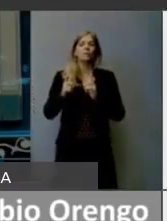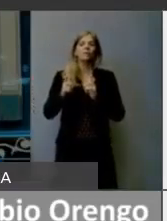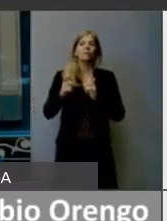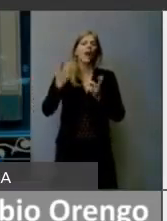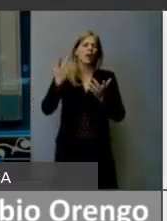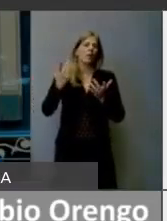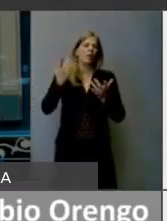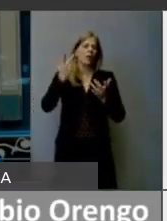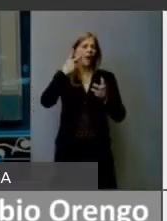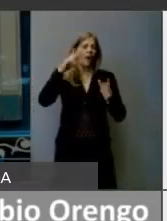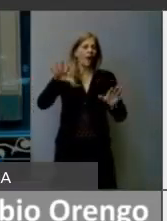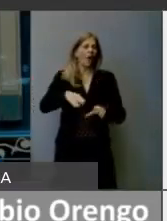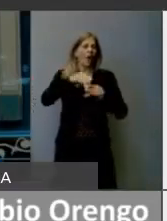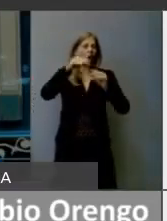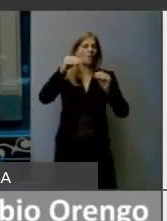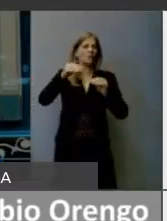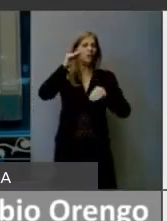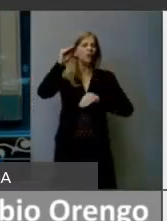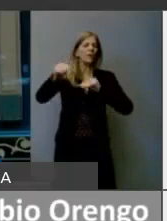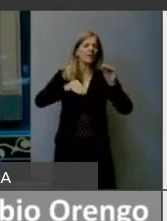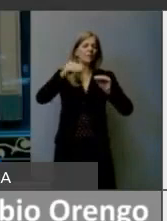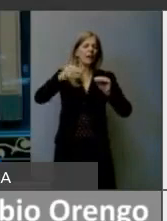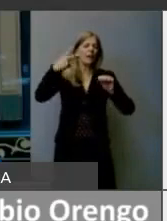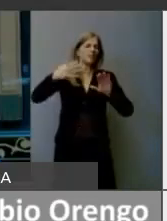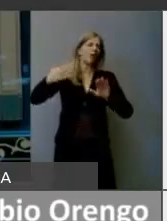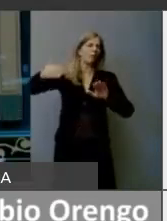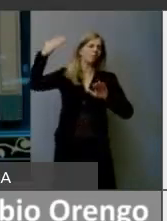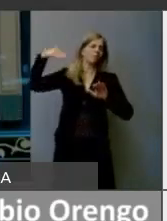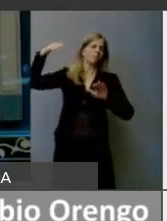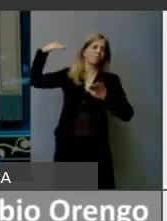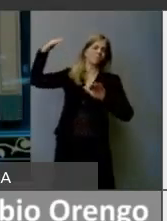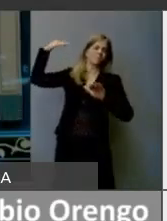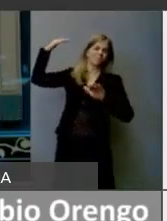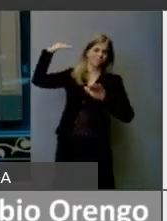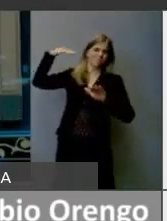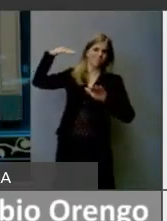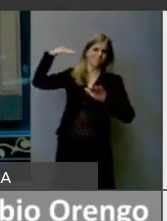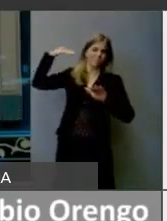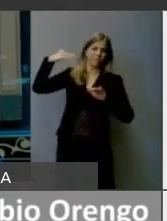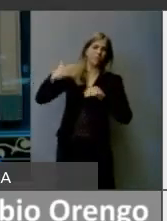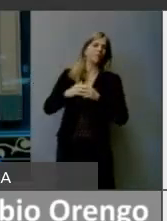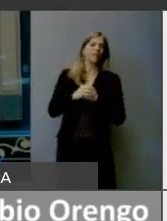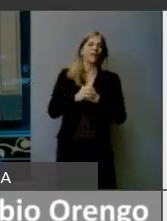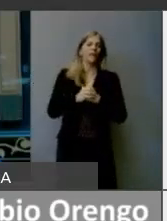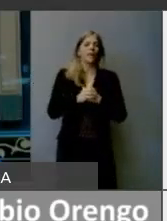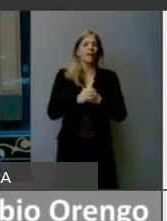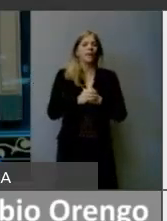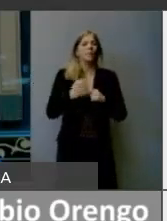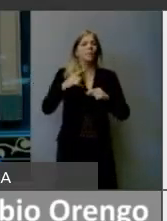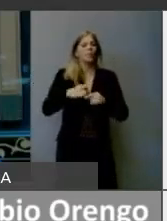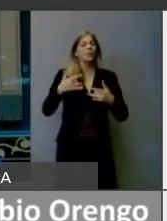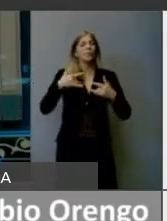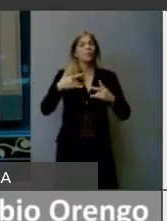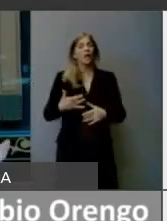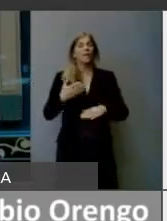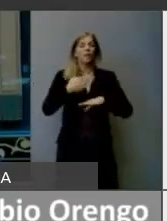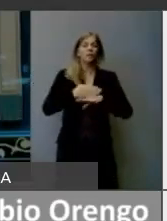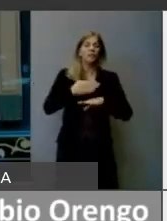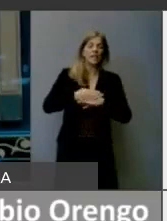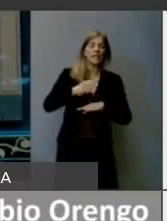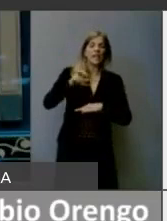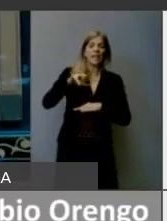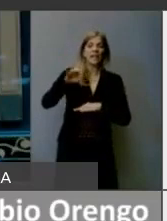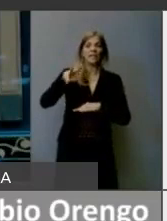interpellanza relativamente al riconoscimento a Piero Giorgierni. Grazie alla disponibilità del consigliere Crivella e al